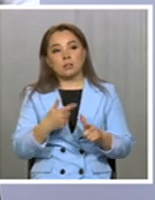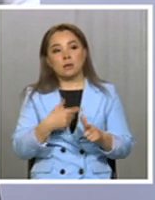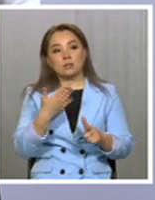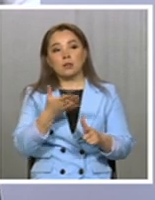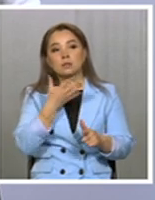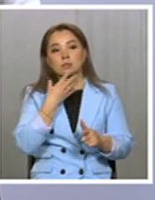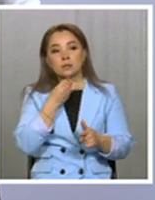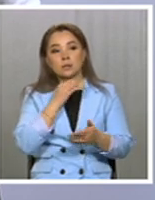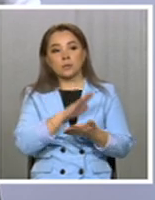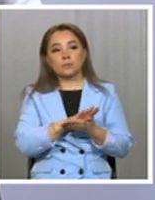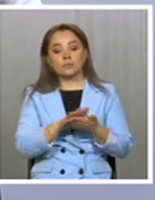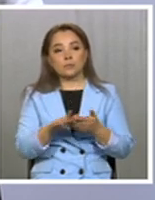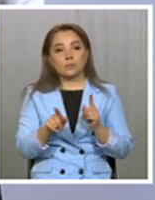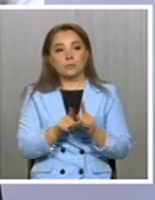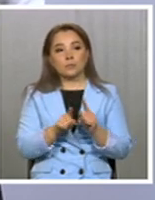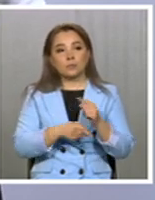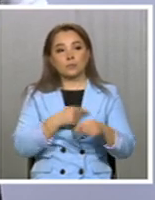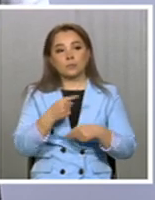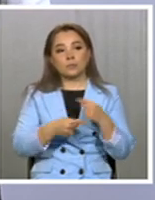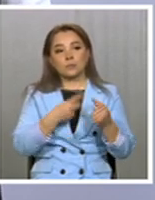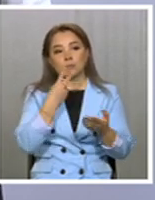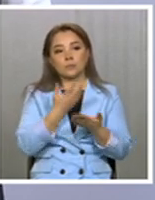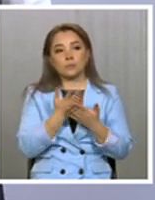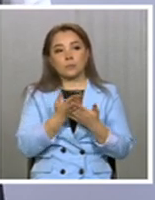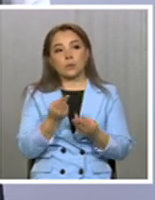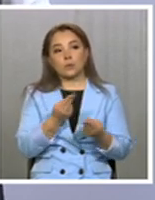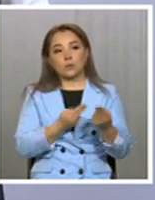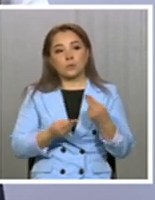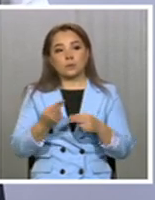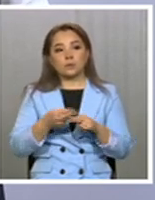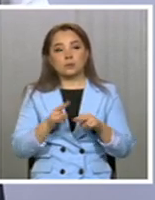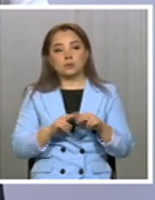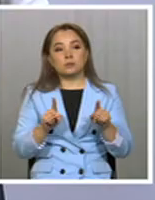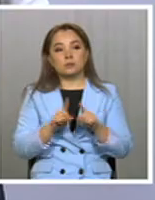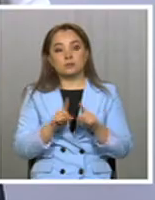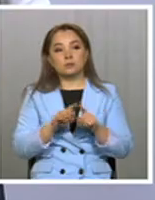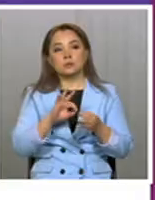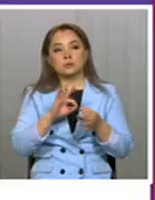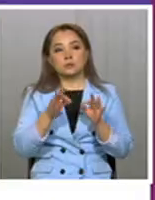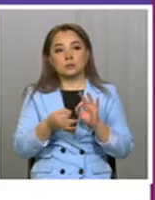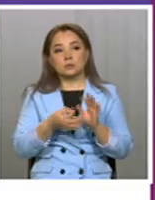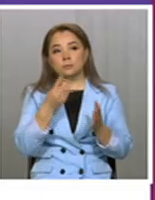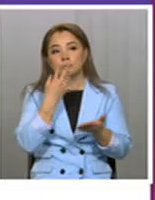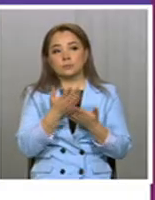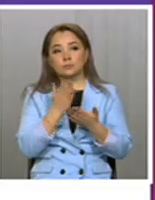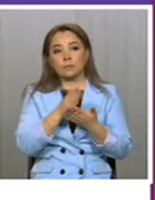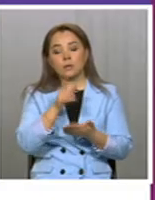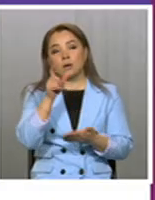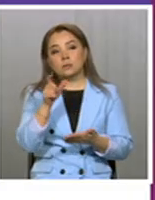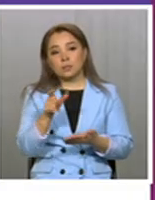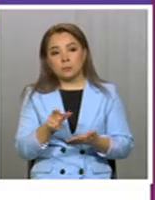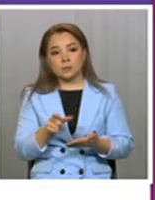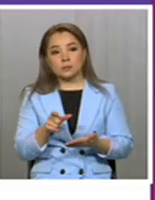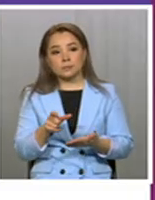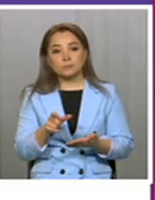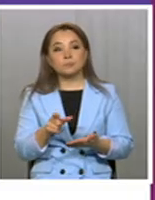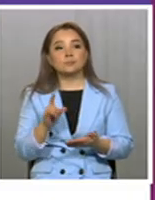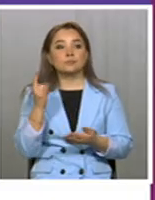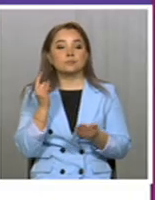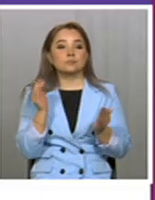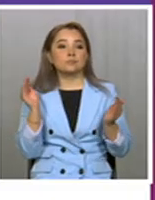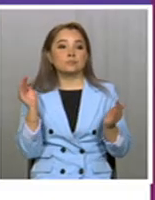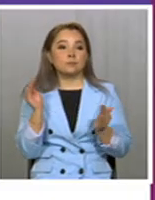сұлулықтың данышпаны» деп атайды. Бұл суретке, бұл туындыға үңілетін болсақ, біз адамның баласына